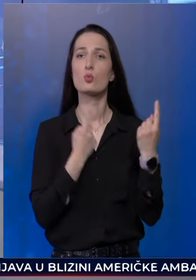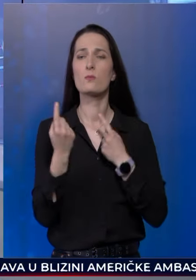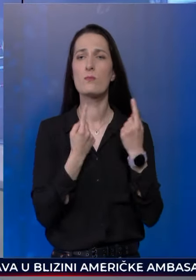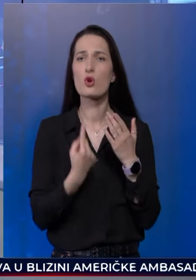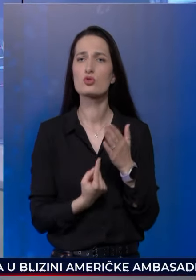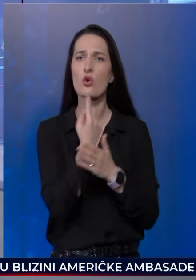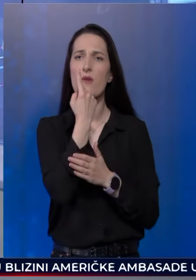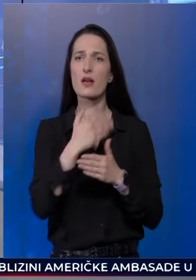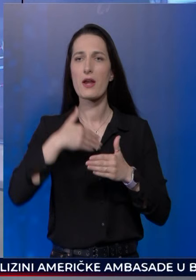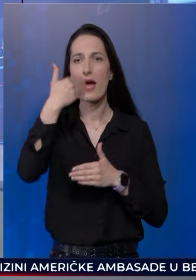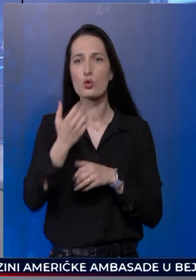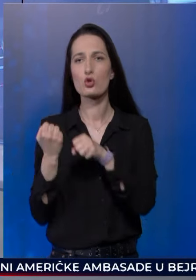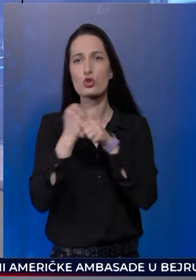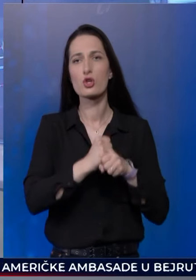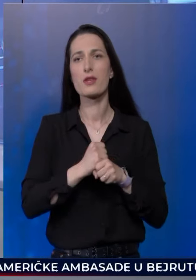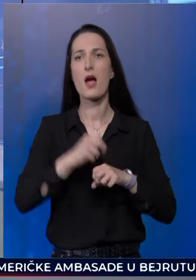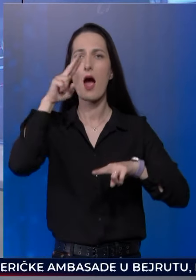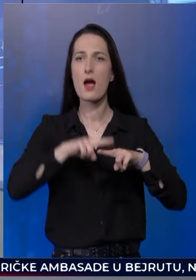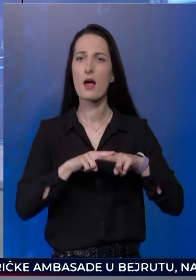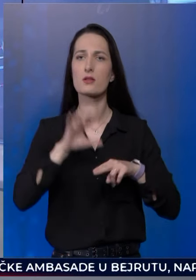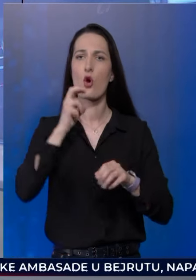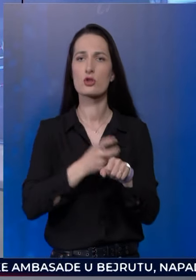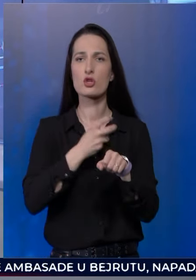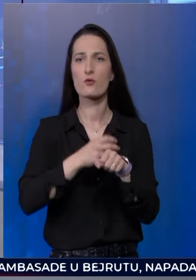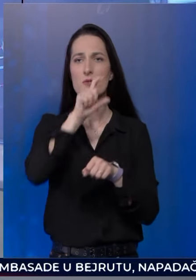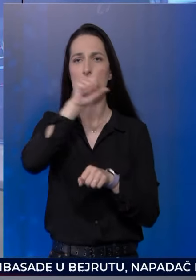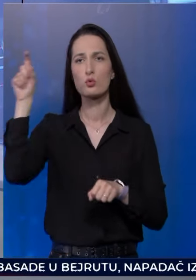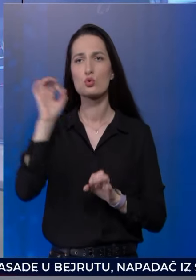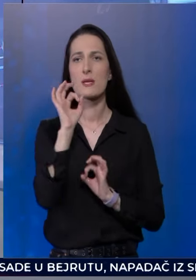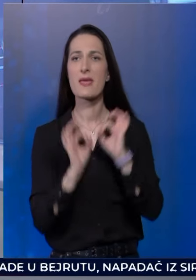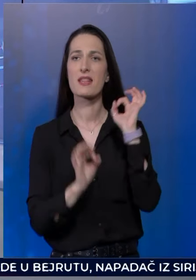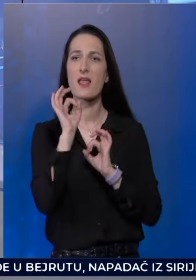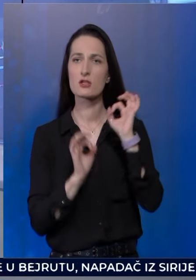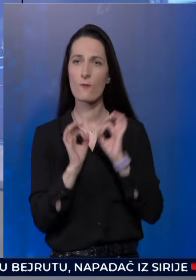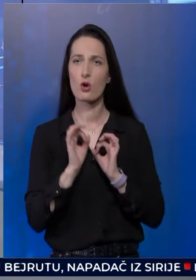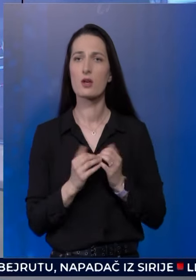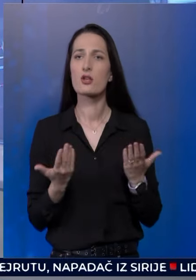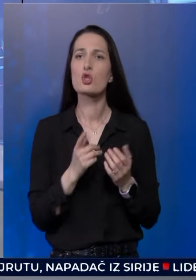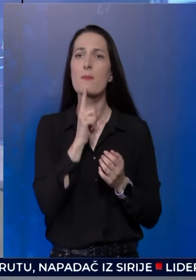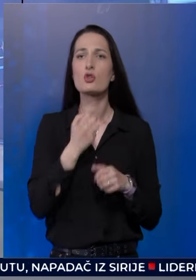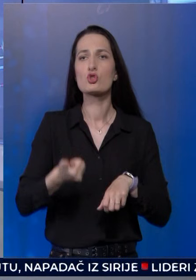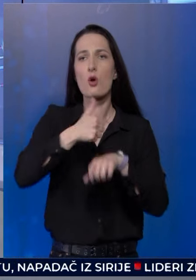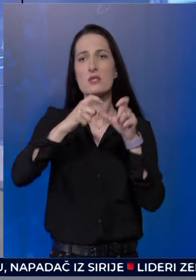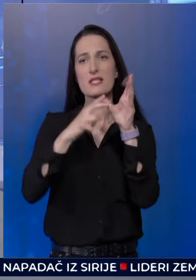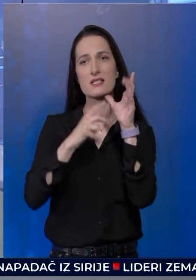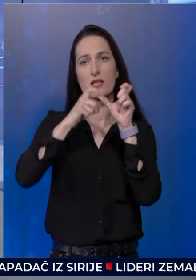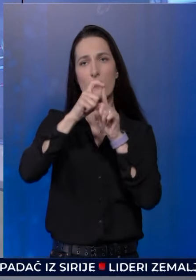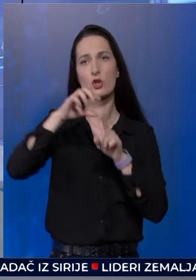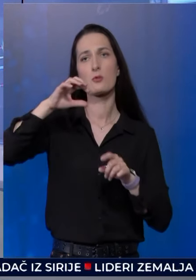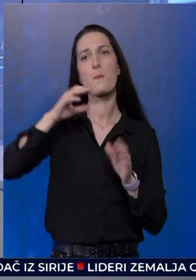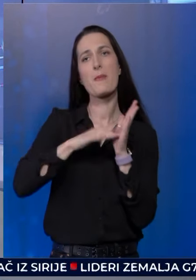tržištu prouzrokovano je nakon donošenja akata u Državnom institutu za mjeriteljstvo, na čijem je čelu